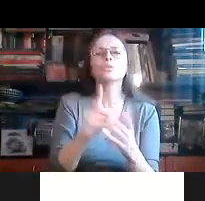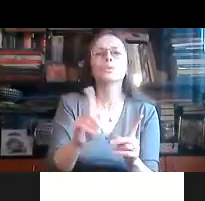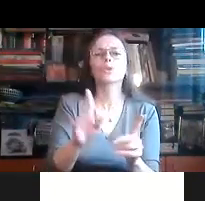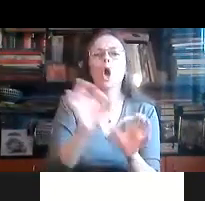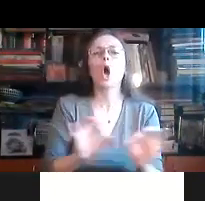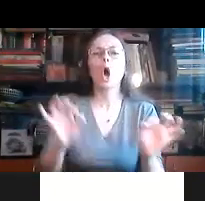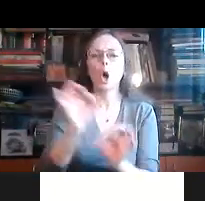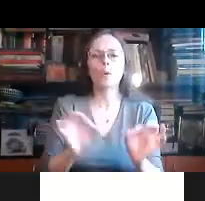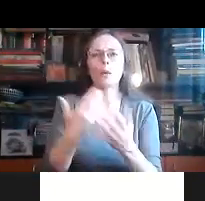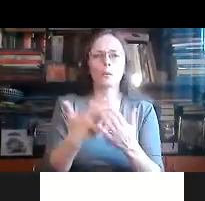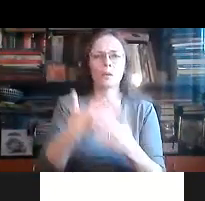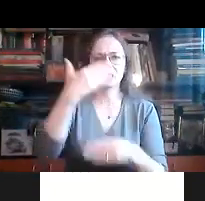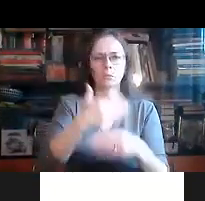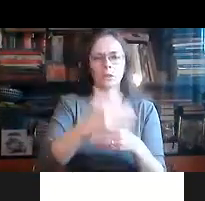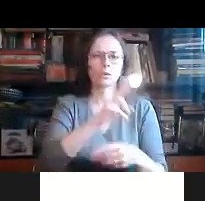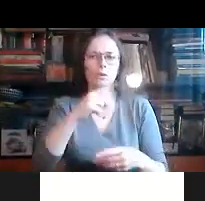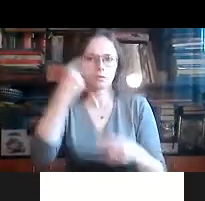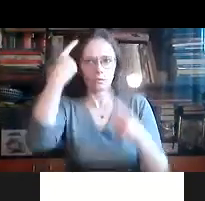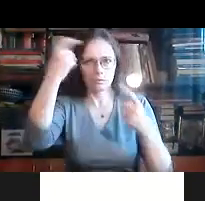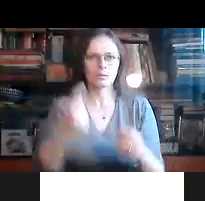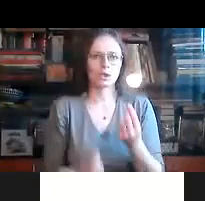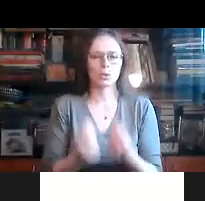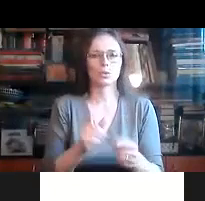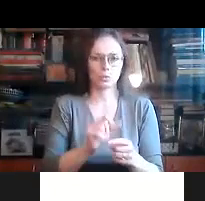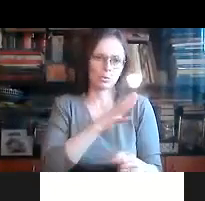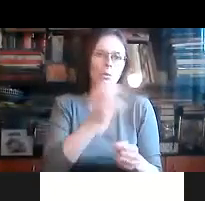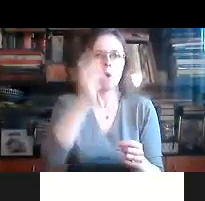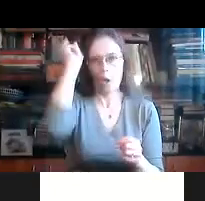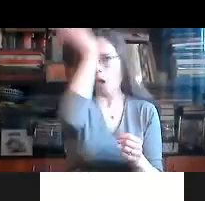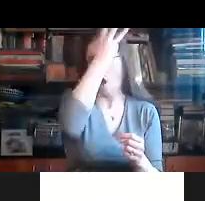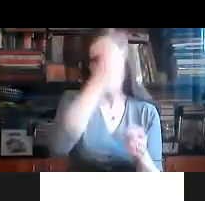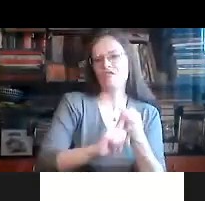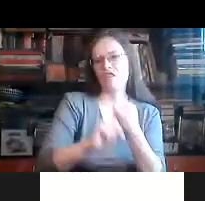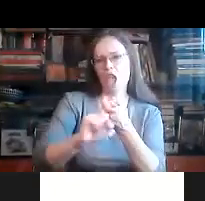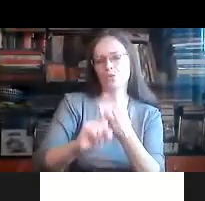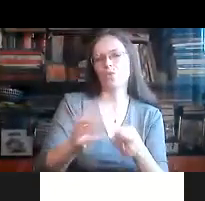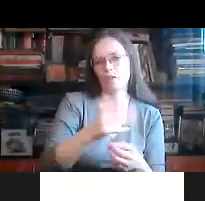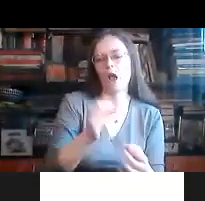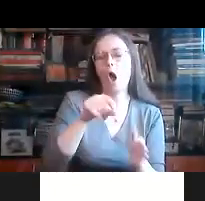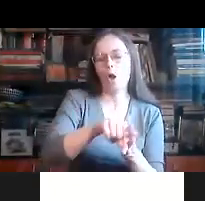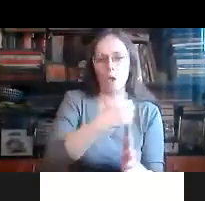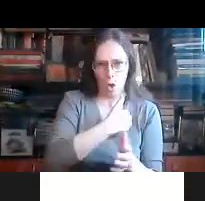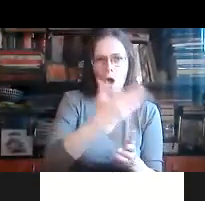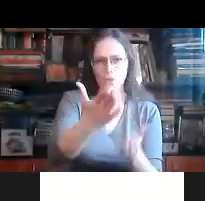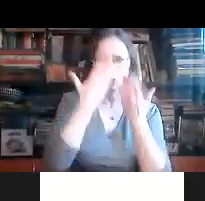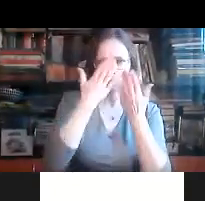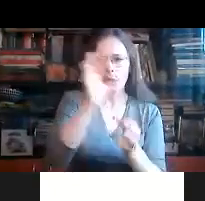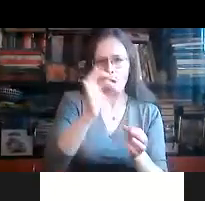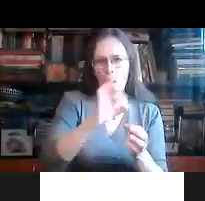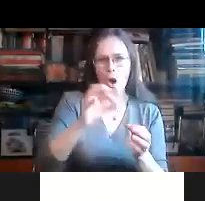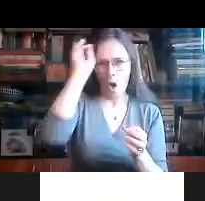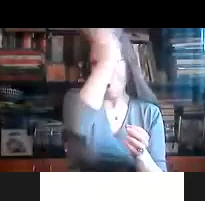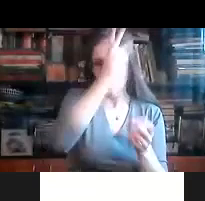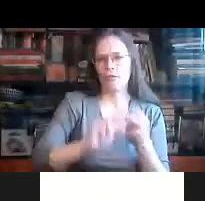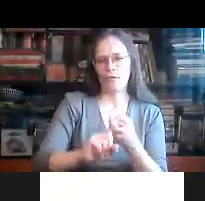Вот. Хочется читать про коронавирус? Или все-таки лучше, я не знаю, Офенбаха, какой-нибудь там оперы смотреть, я не знаю,